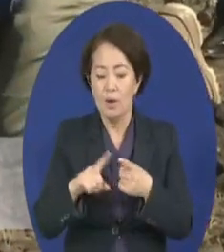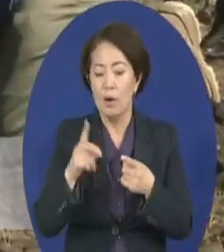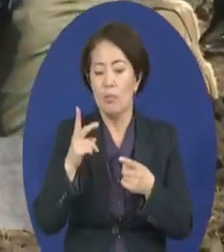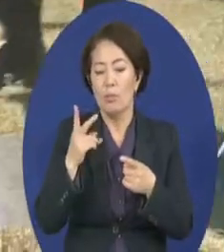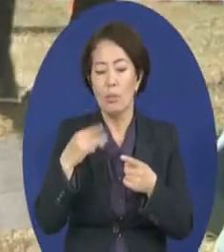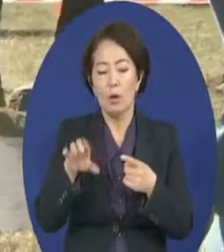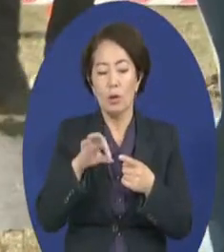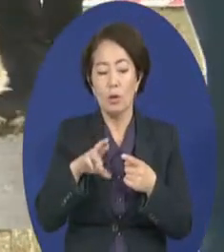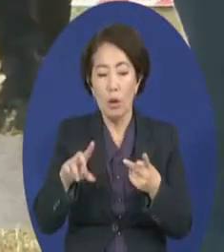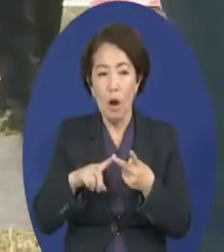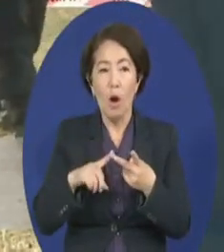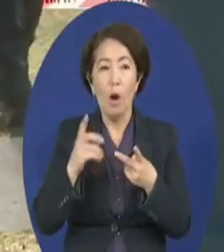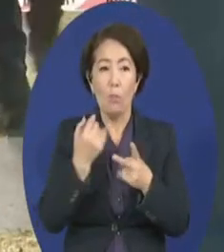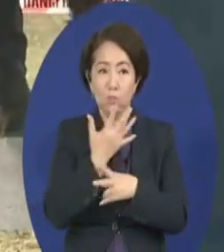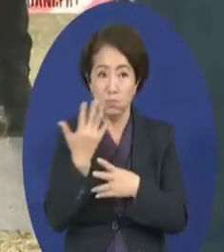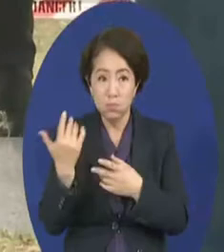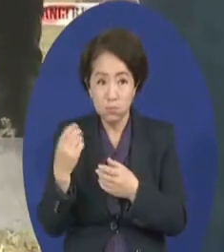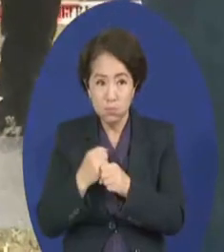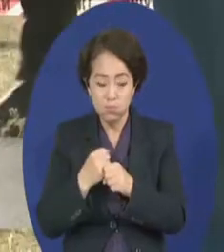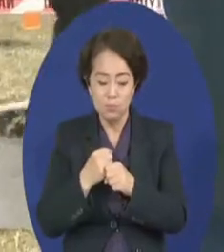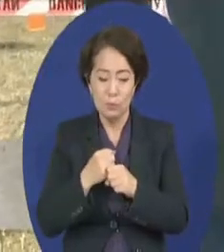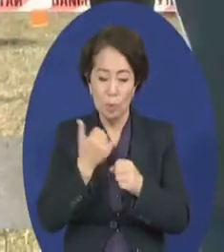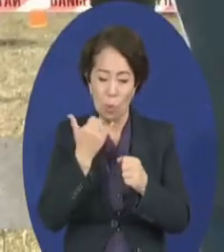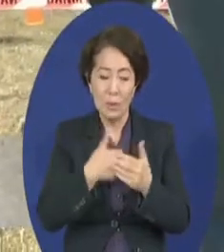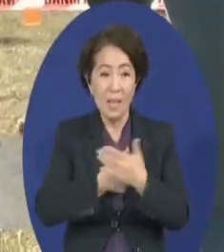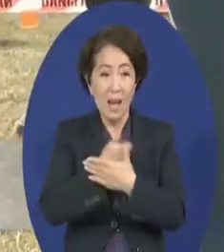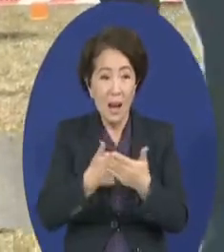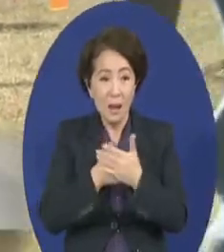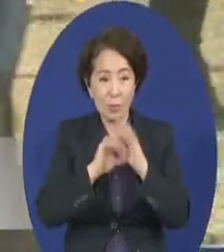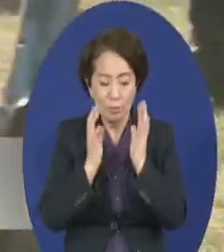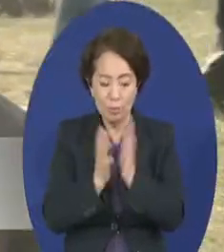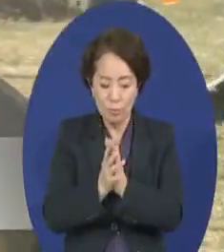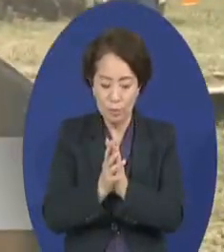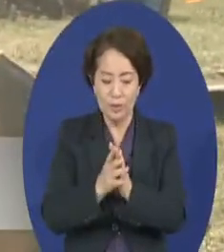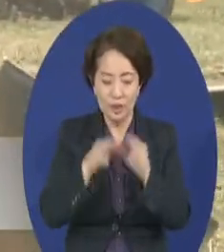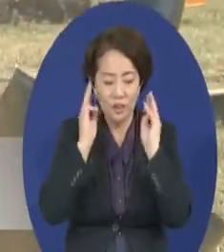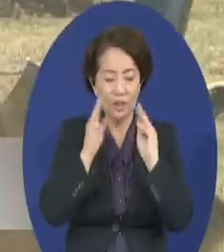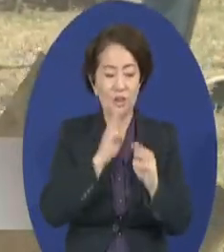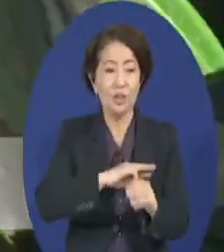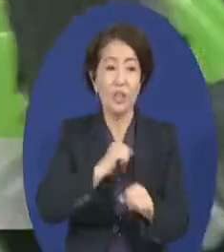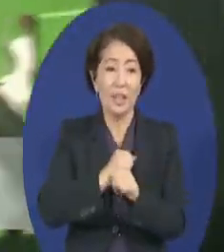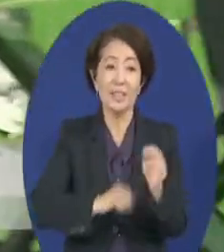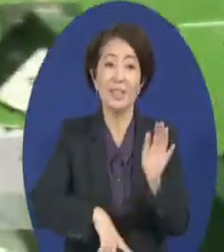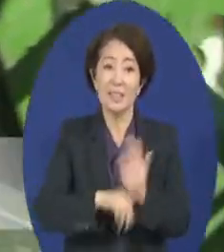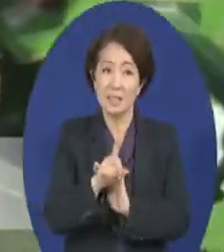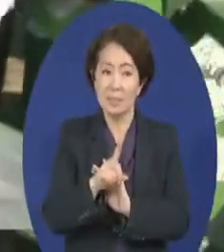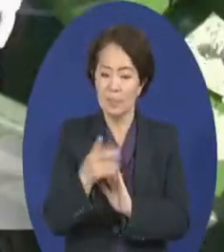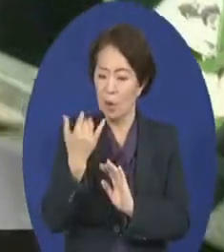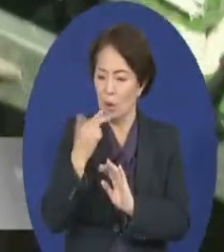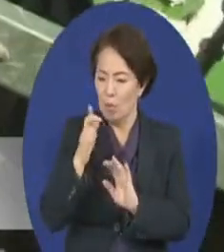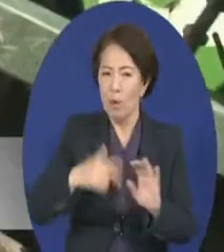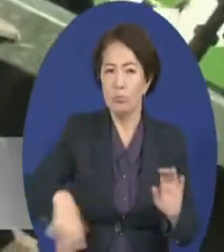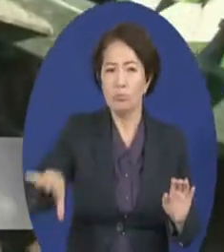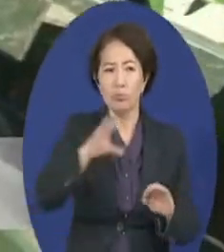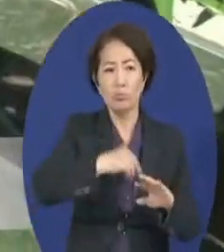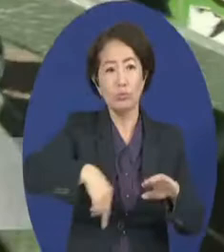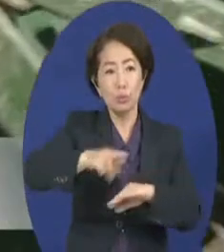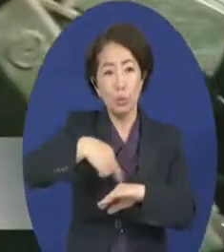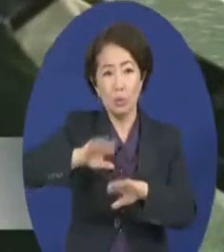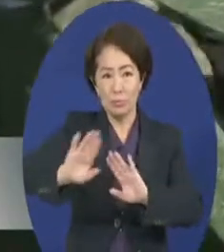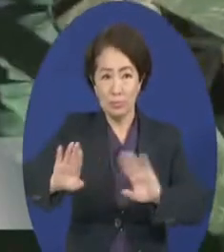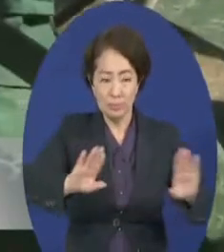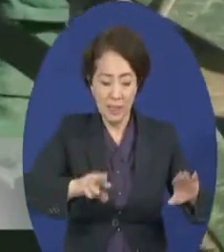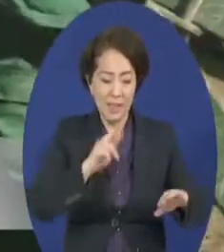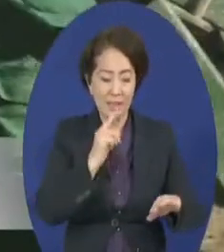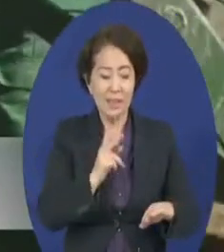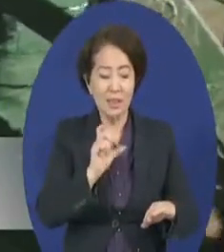ахуй байгуулах, шин техник технологи нэвтрүүлэх, усан хангамж зэргийг цогцоор нь шийдвэрлэхээр ажил эхэллээ. Нийслэл хотын хэмжээнд дүүрэг үрт цэцэрлэг